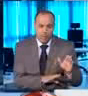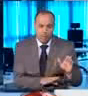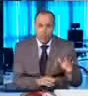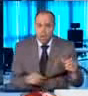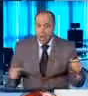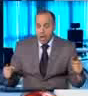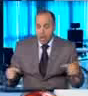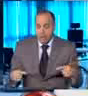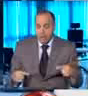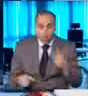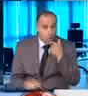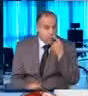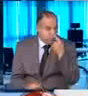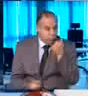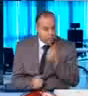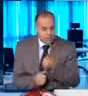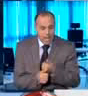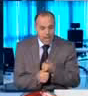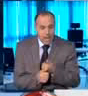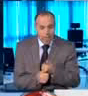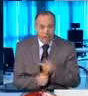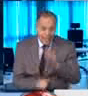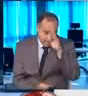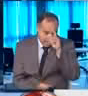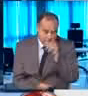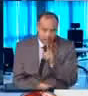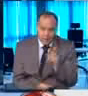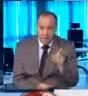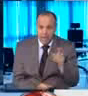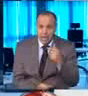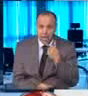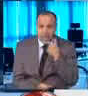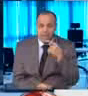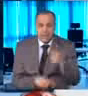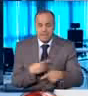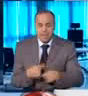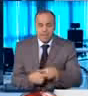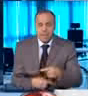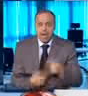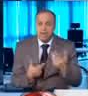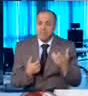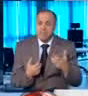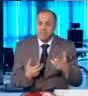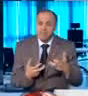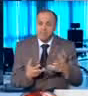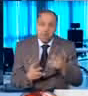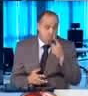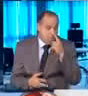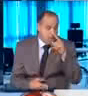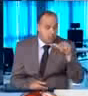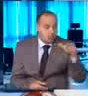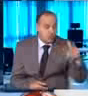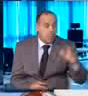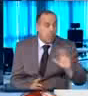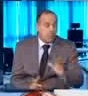حرب يرجح المتابعون للشأن العراقي أنها قد تستمر أسابيع طويلة ورب ربما